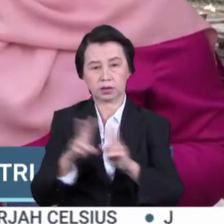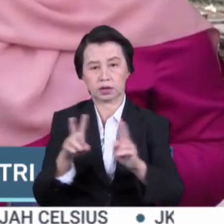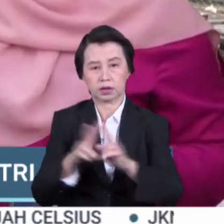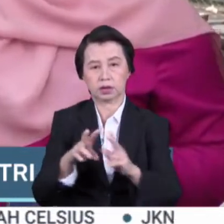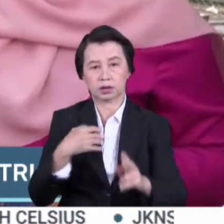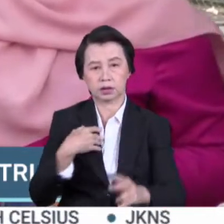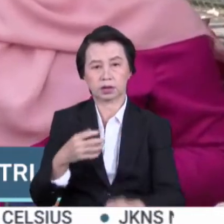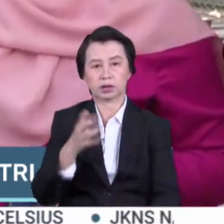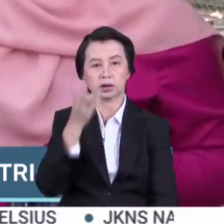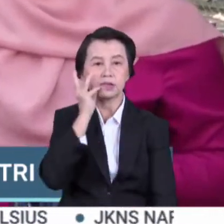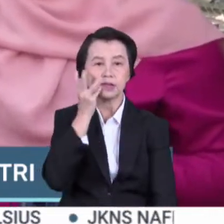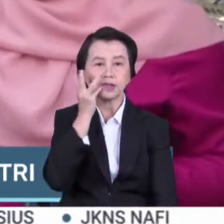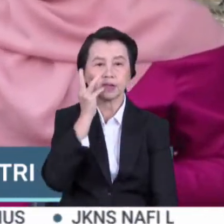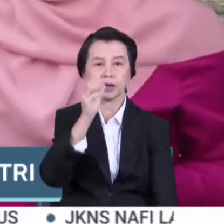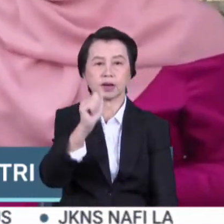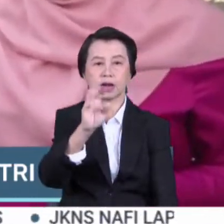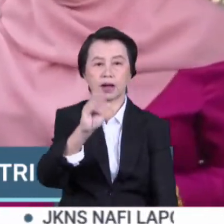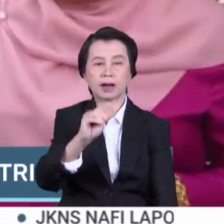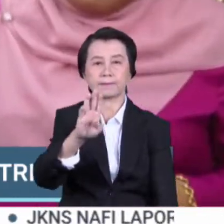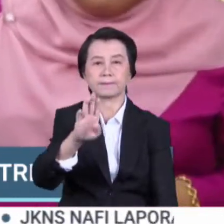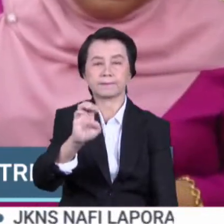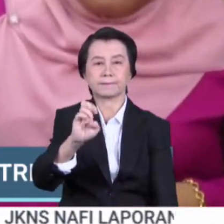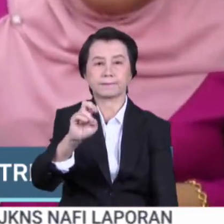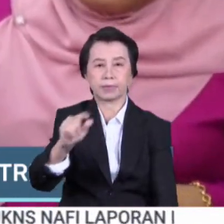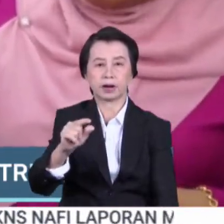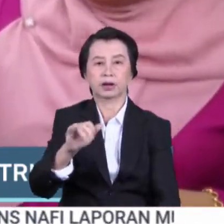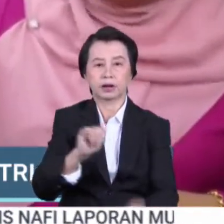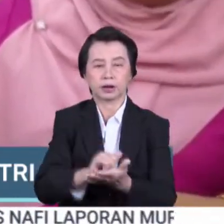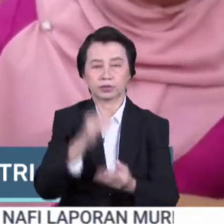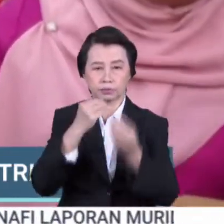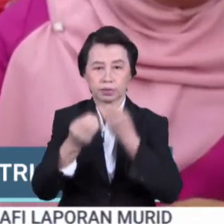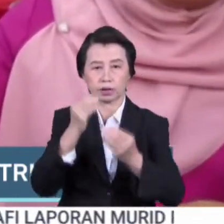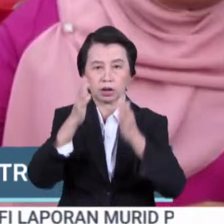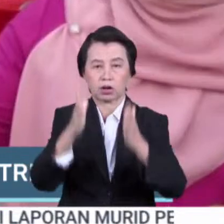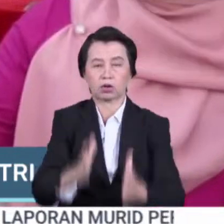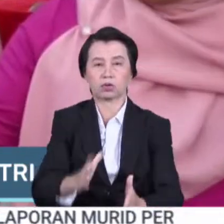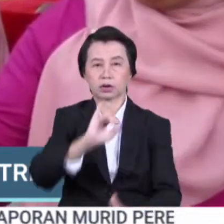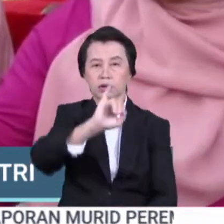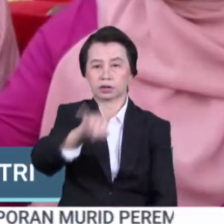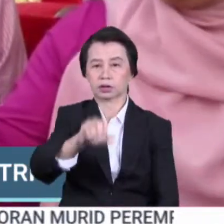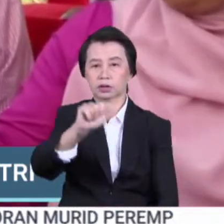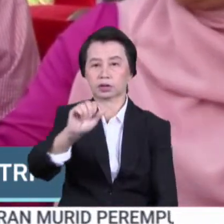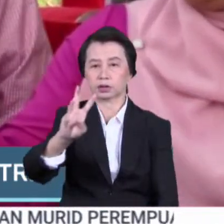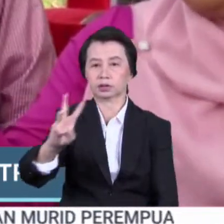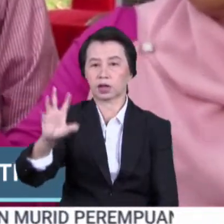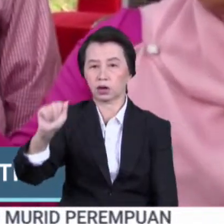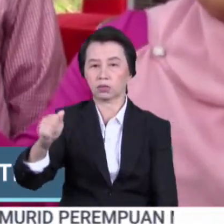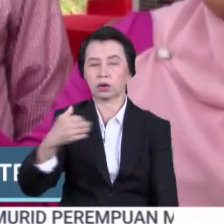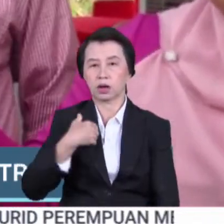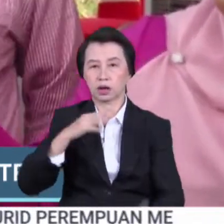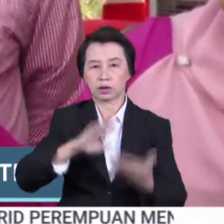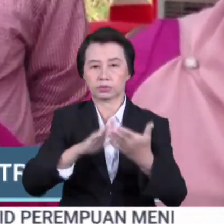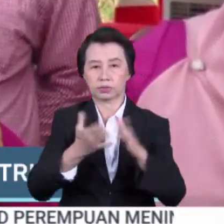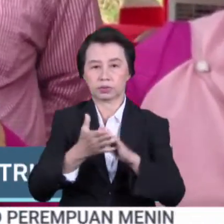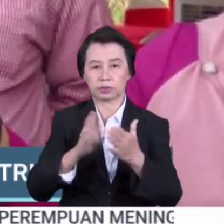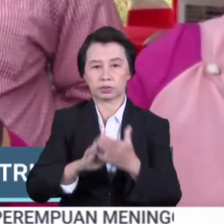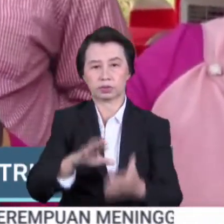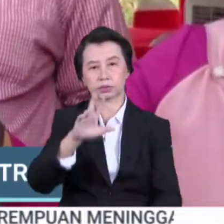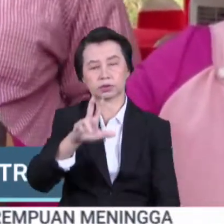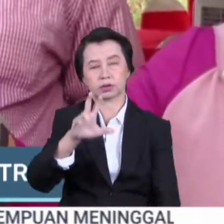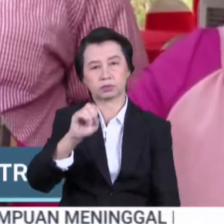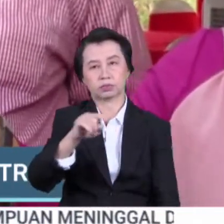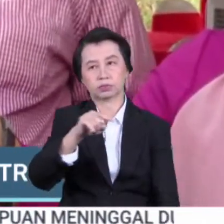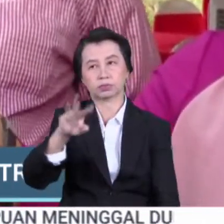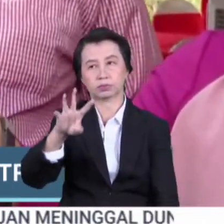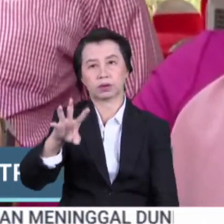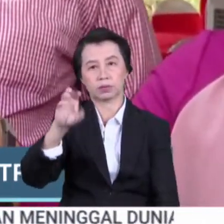nasi ambeng. Nasi ambeng merupakan tradisi makanan orang Jawa yang mempunyai komuniti hampir 30-40%